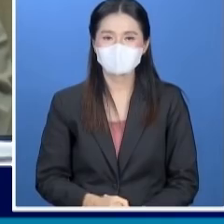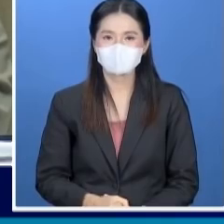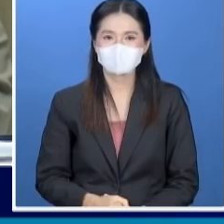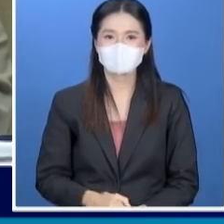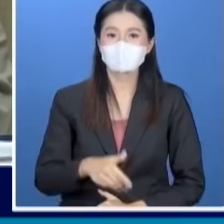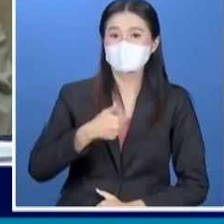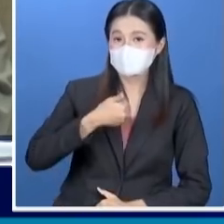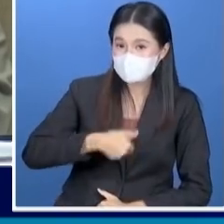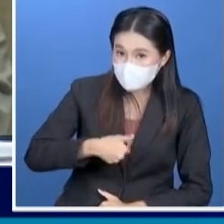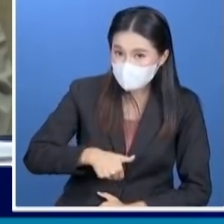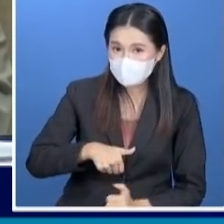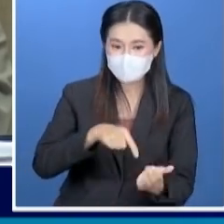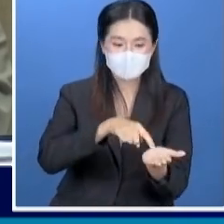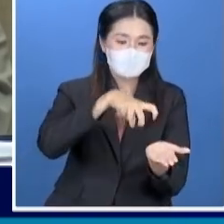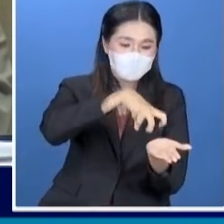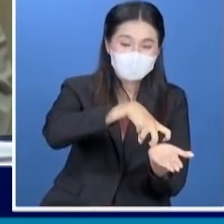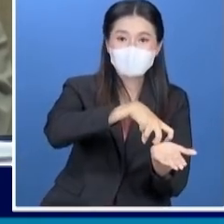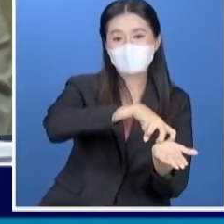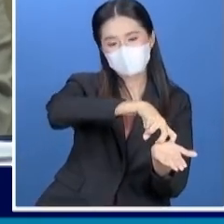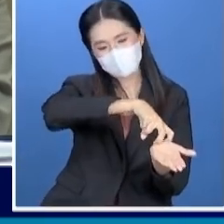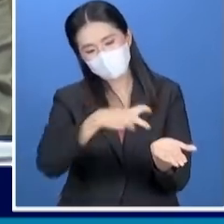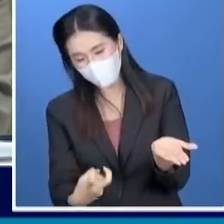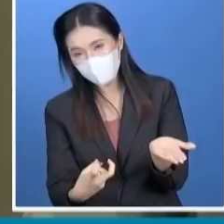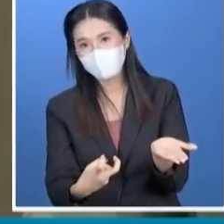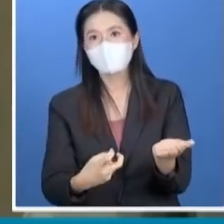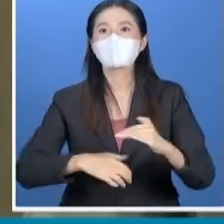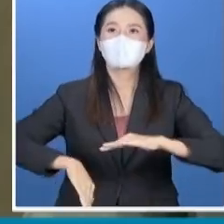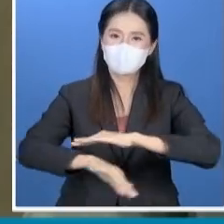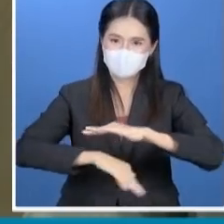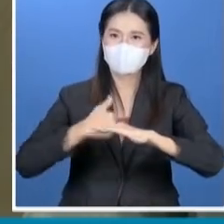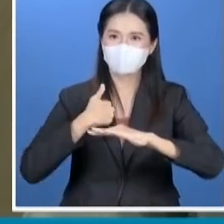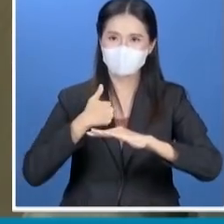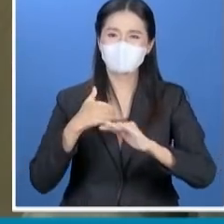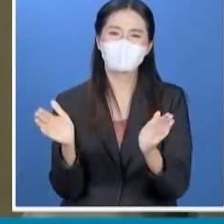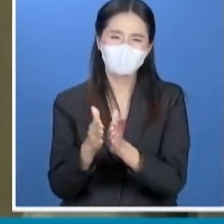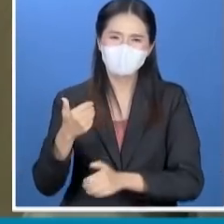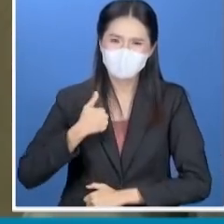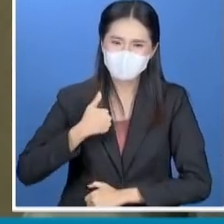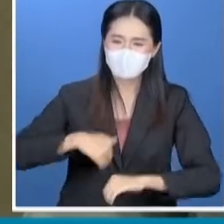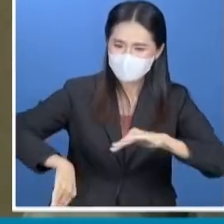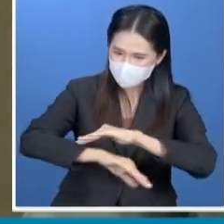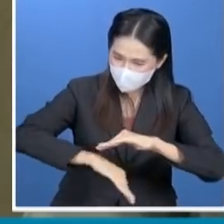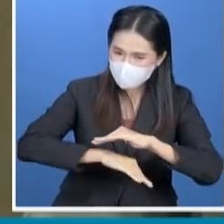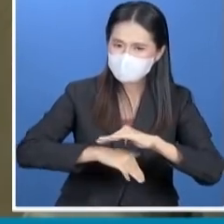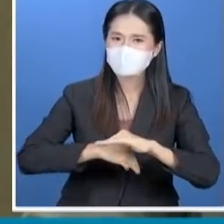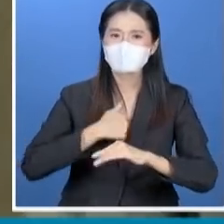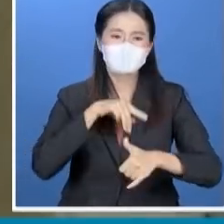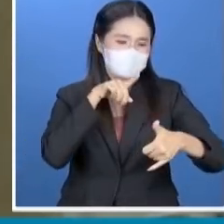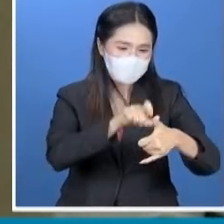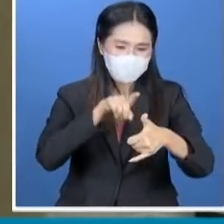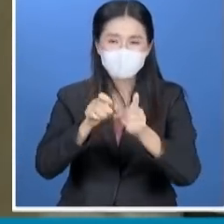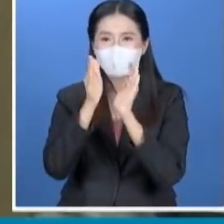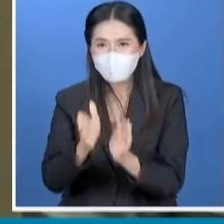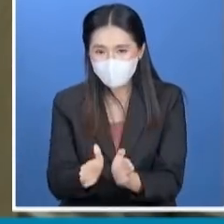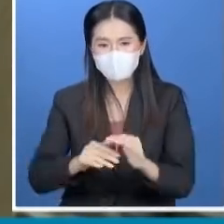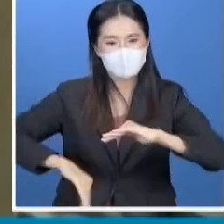จะฉี่หรือไปอยู่ตรงนั้นแล้วตกเนี่ยนะเรามีหลักฐานอื่นๆรวมๆกันหลายอย่างทั้งการสอบปากคำพยาน